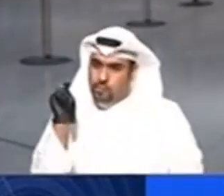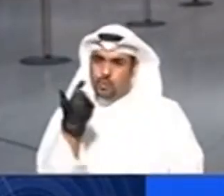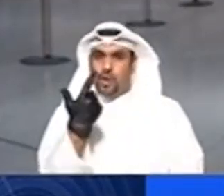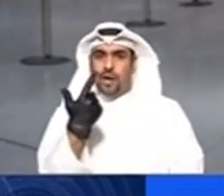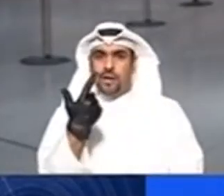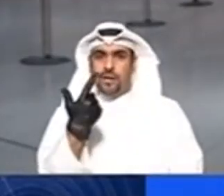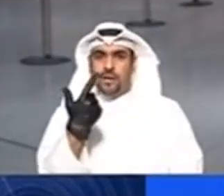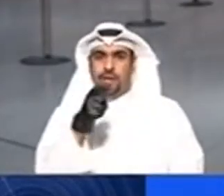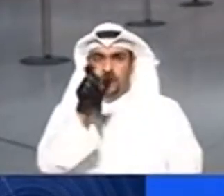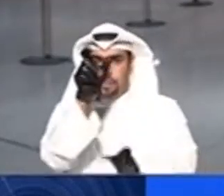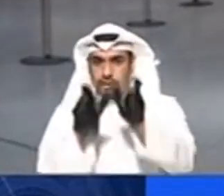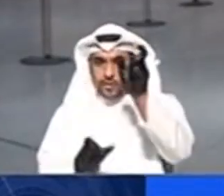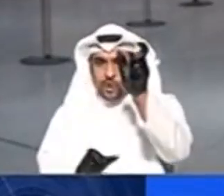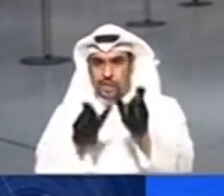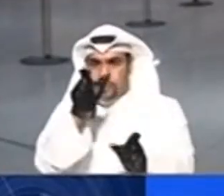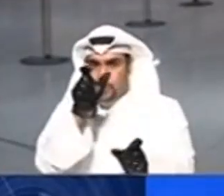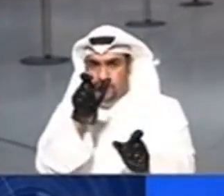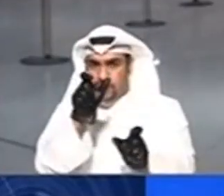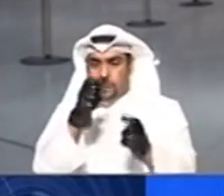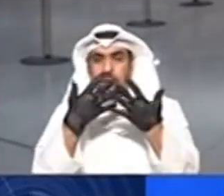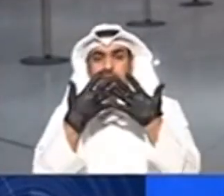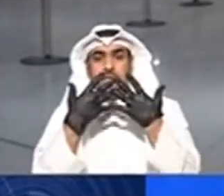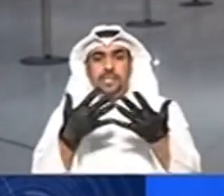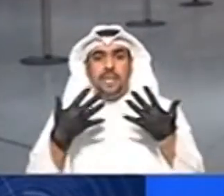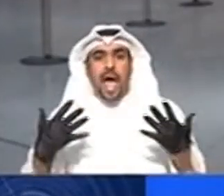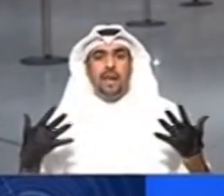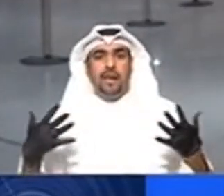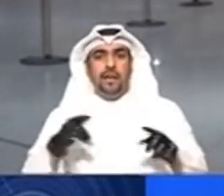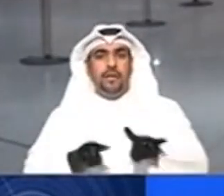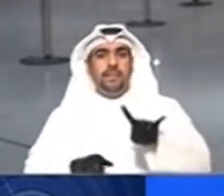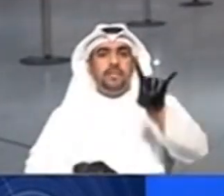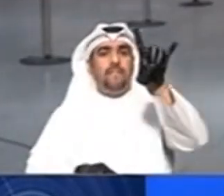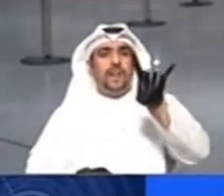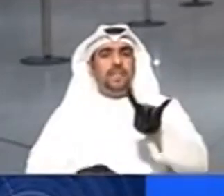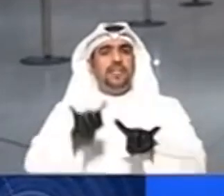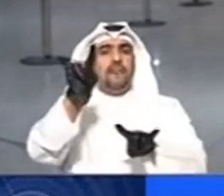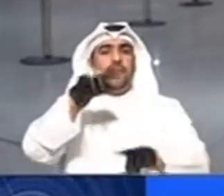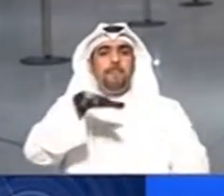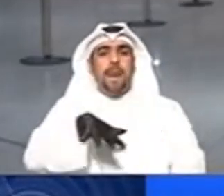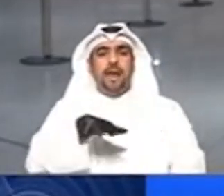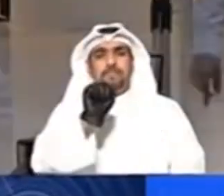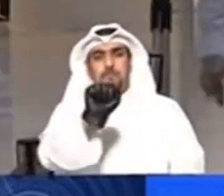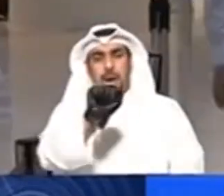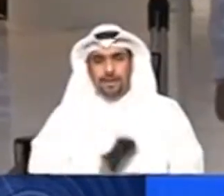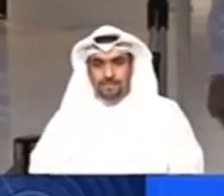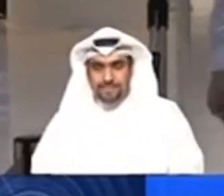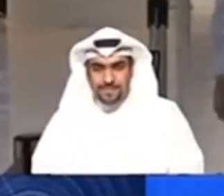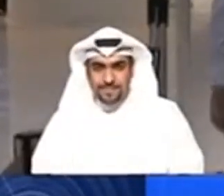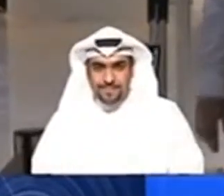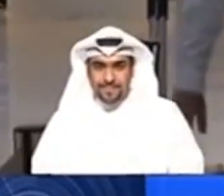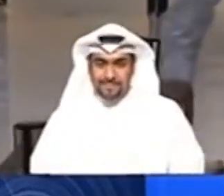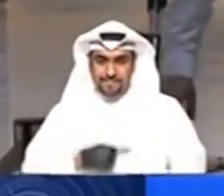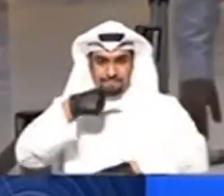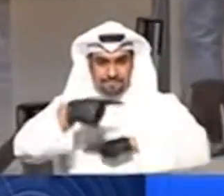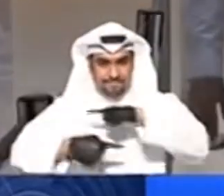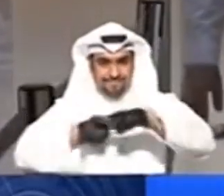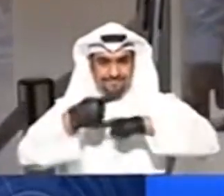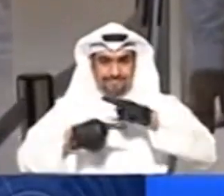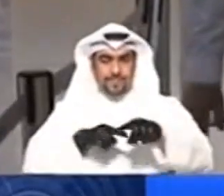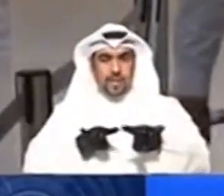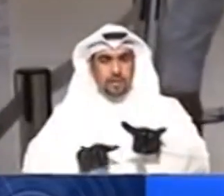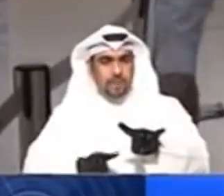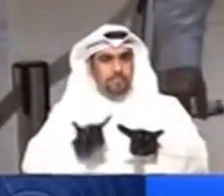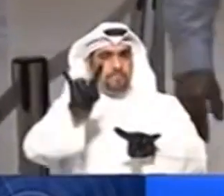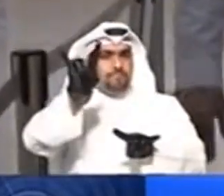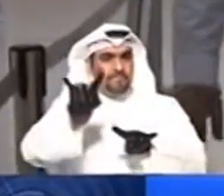في تسهيل حركه انسيابيه سفرهم لدولهم وعودتهم الى اوطانهم. وتستمر رحلات المغادرين من